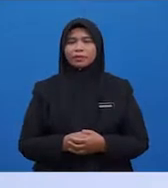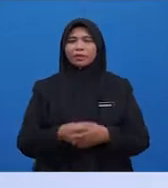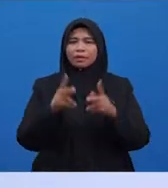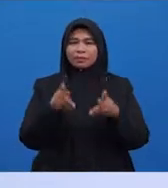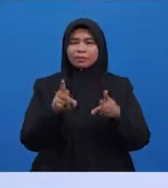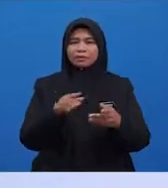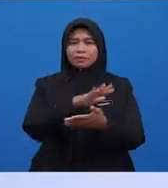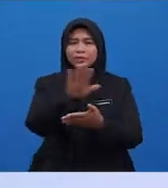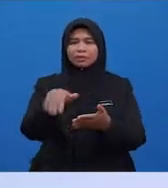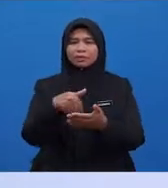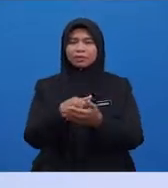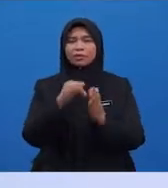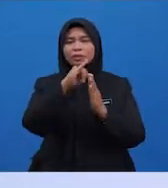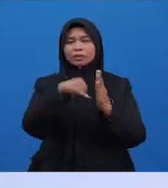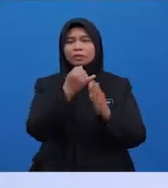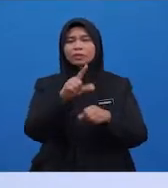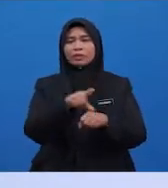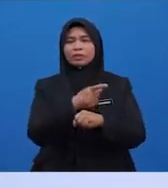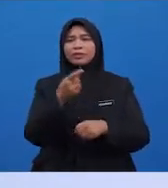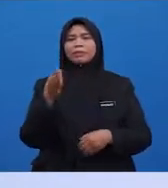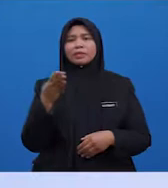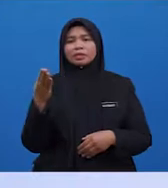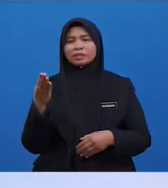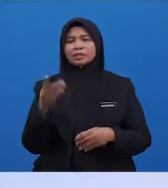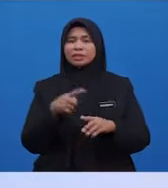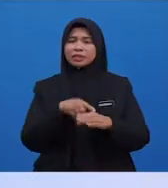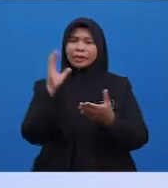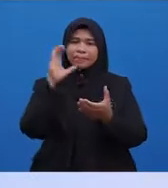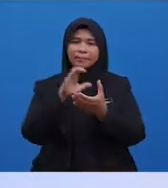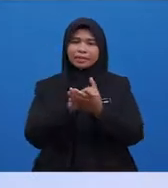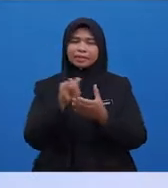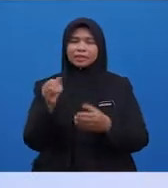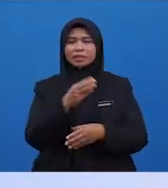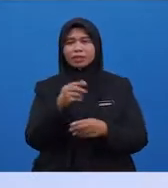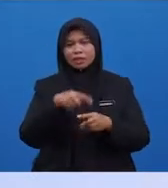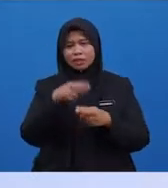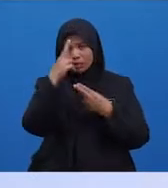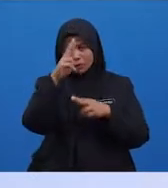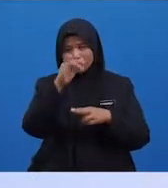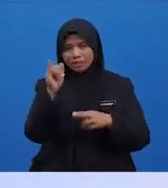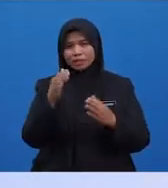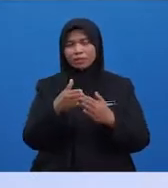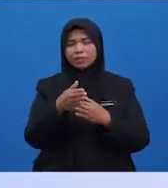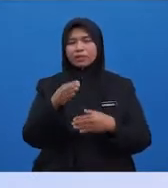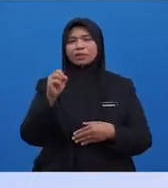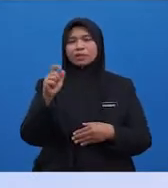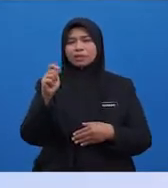Pelajar-pelajar sekalian, jurulatih biasanya dipercayai dan dihormati oleh